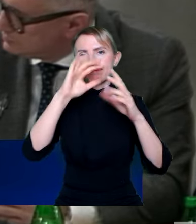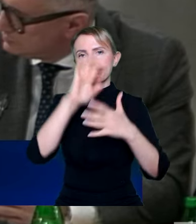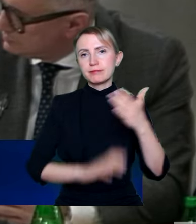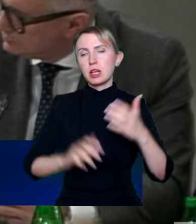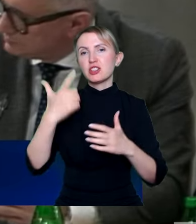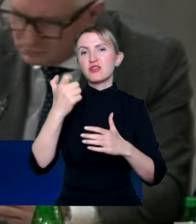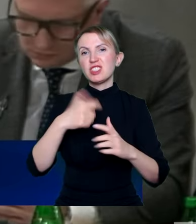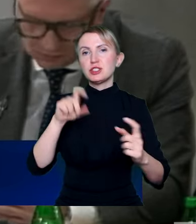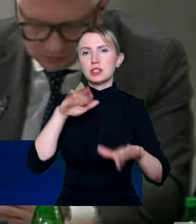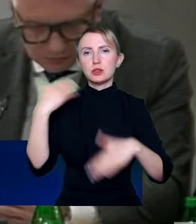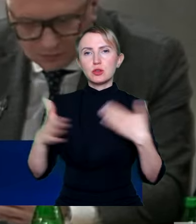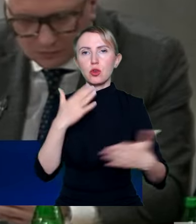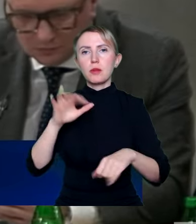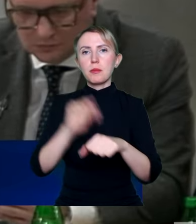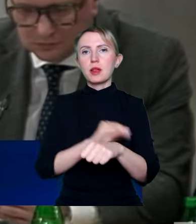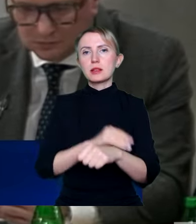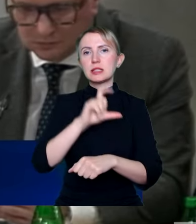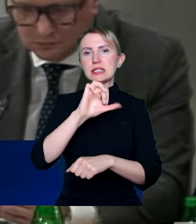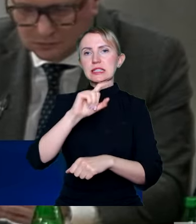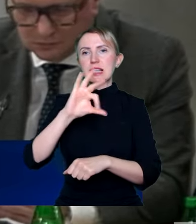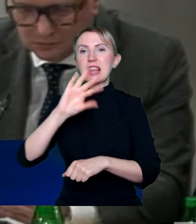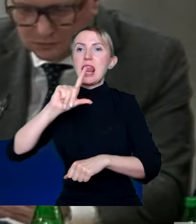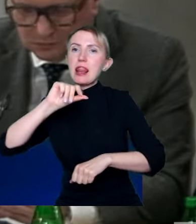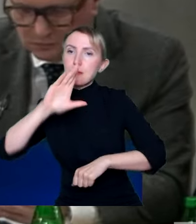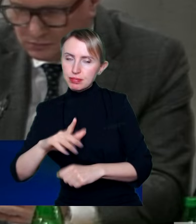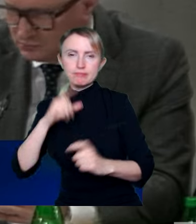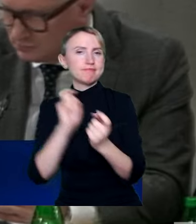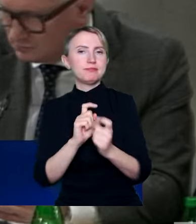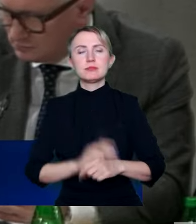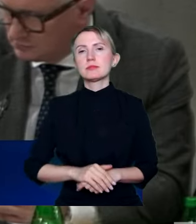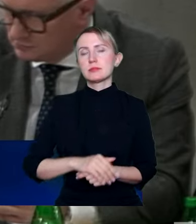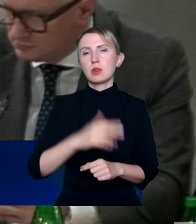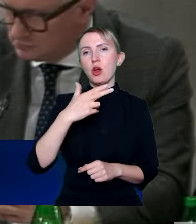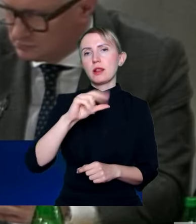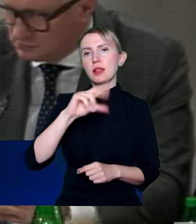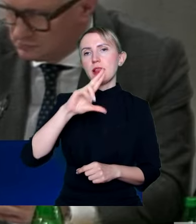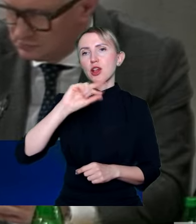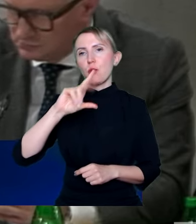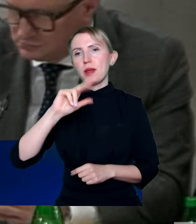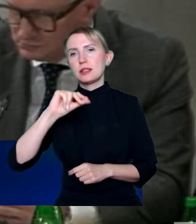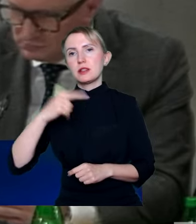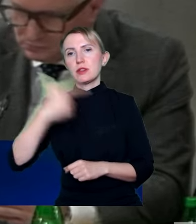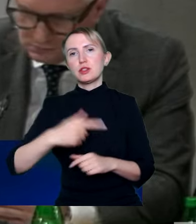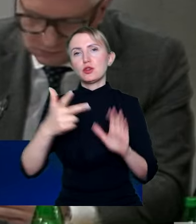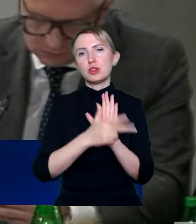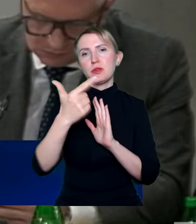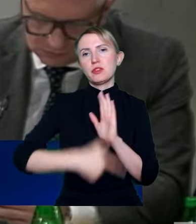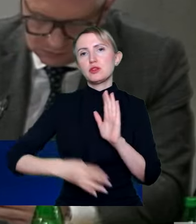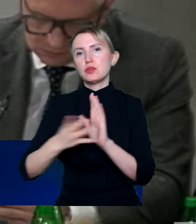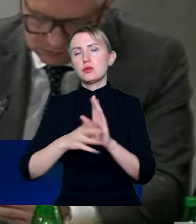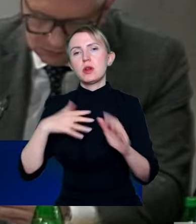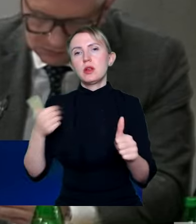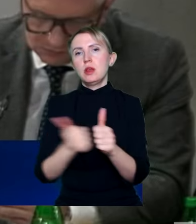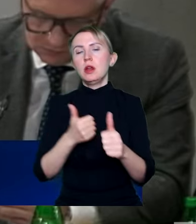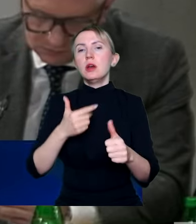podważająca metodologię Citizen Lab. Dr Nadim Kobeisi w latach 2018-2019 był adiunktem